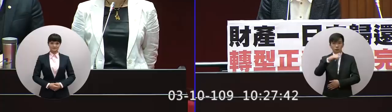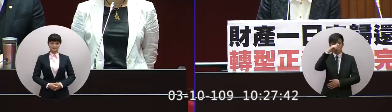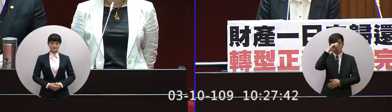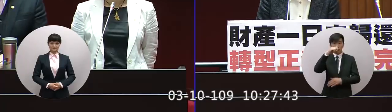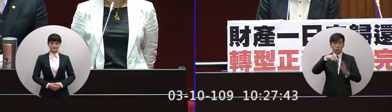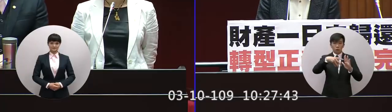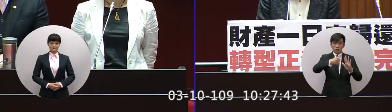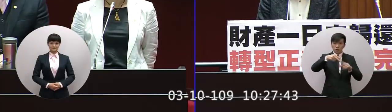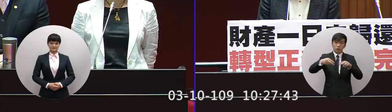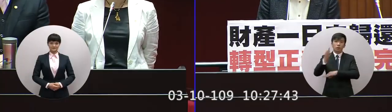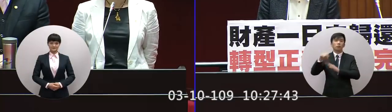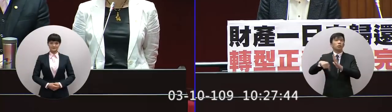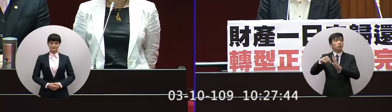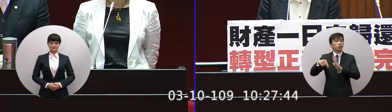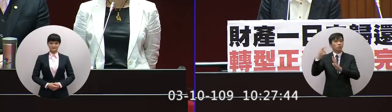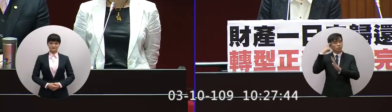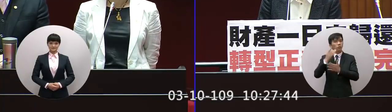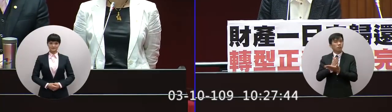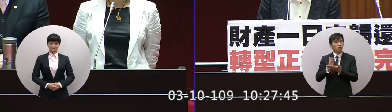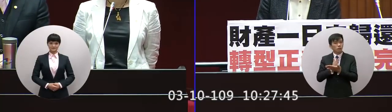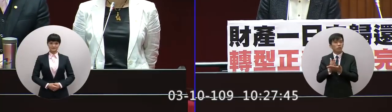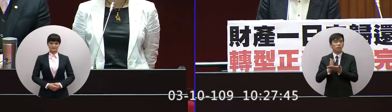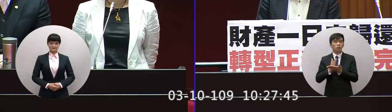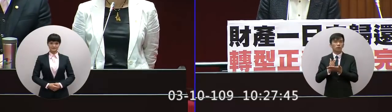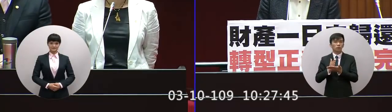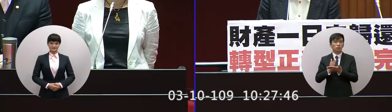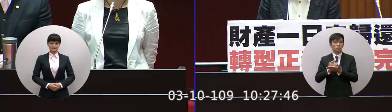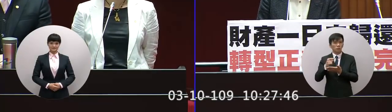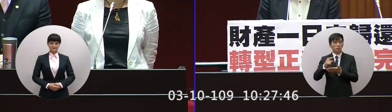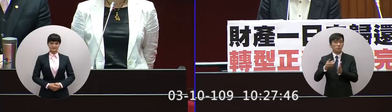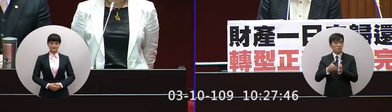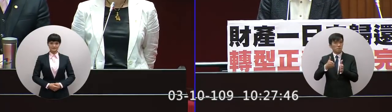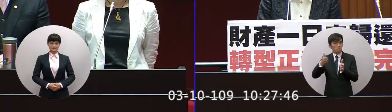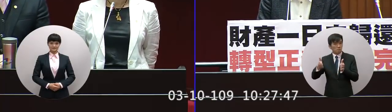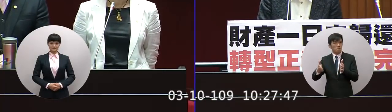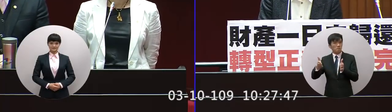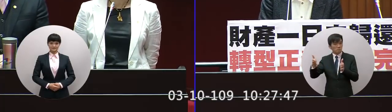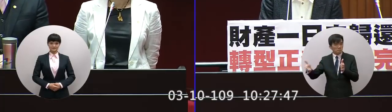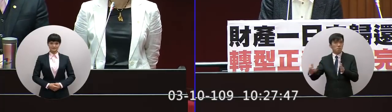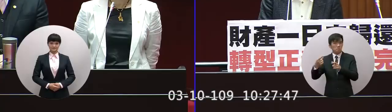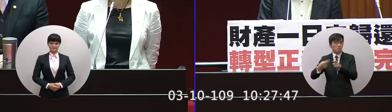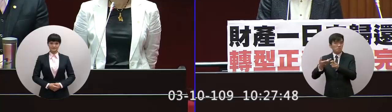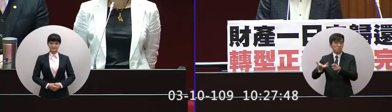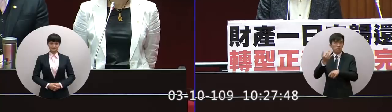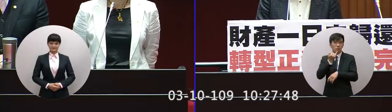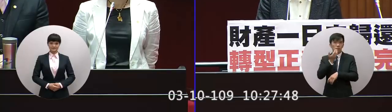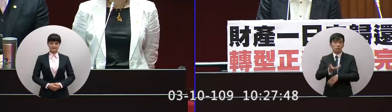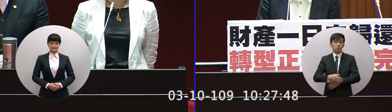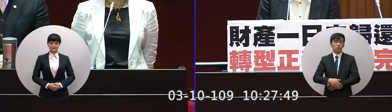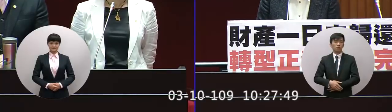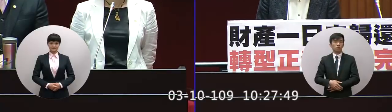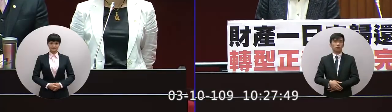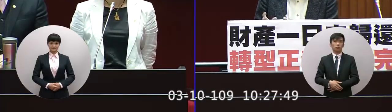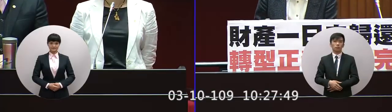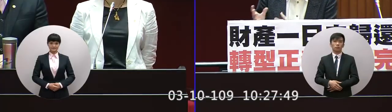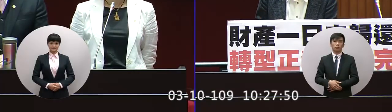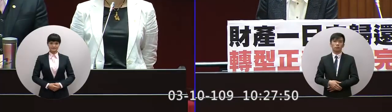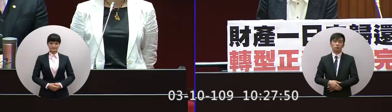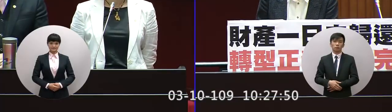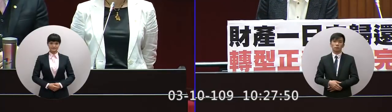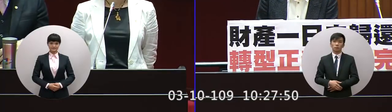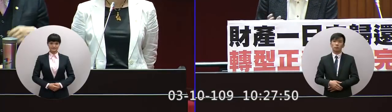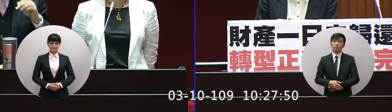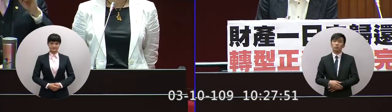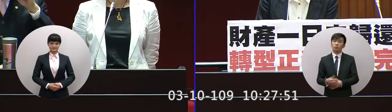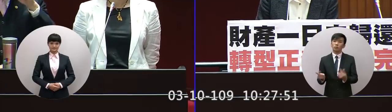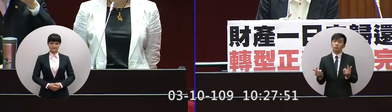长行政院这边也能够评估说是不是能够再延长更长的期限，因为我觉得事实上我们可以刚才可以看